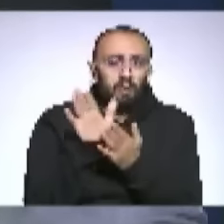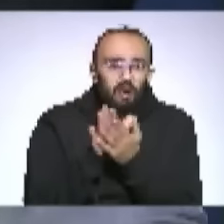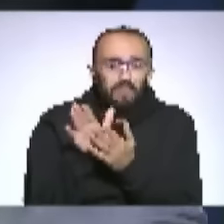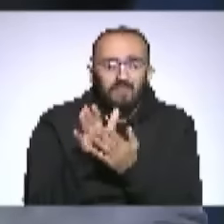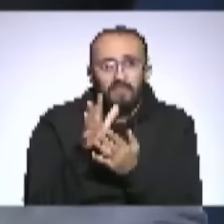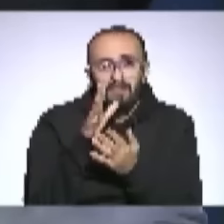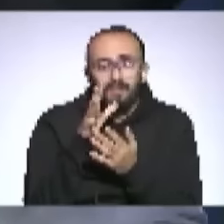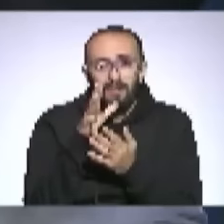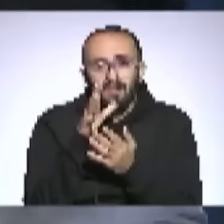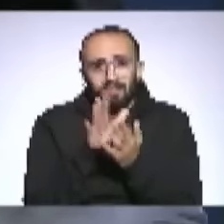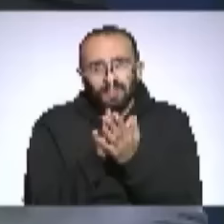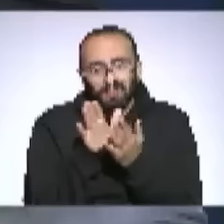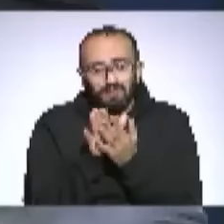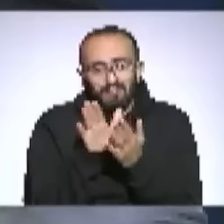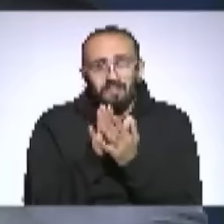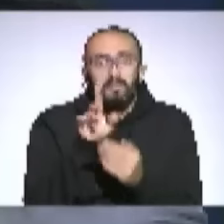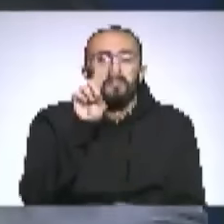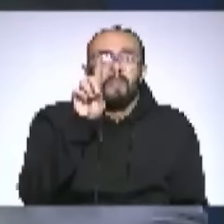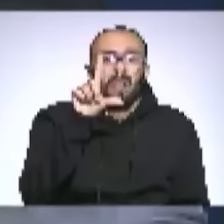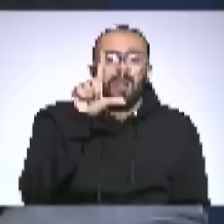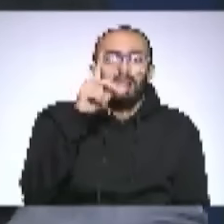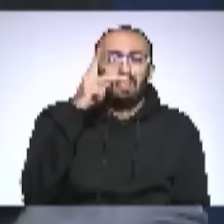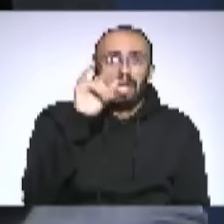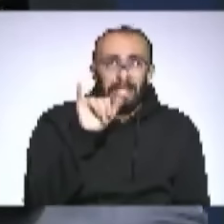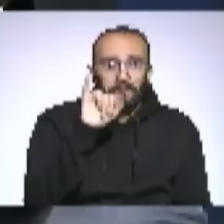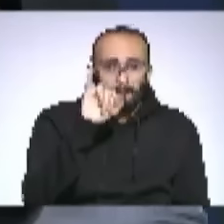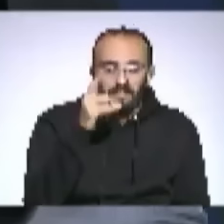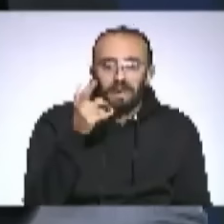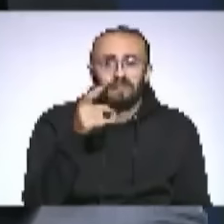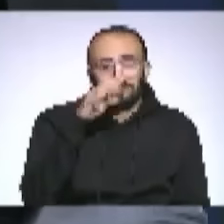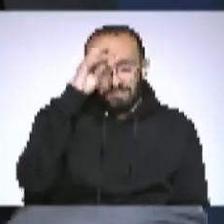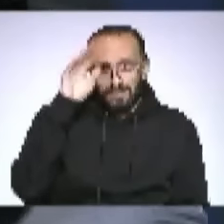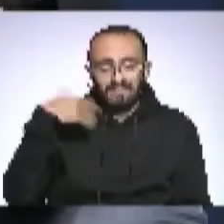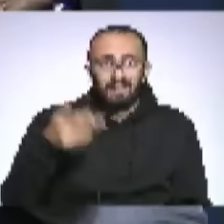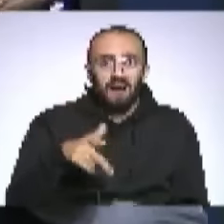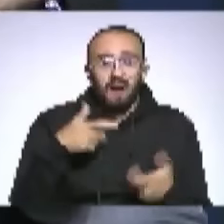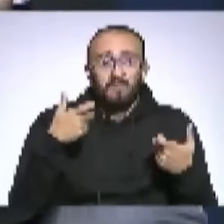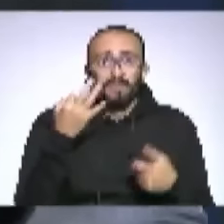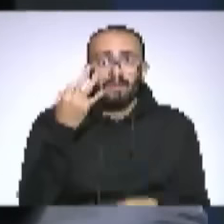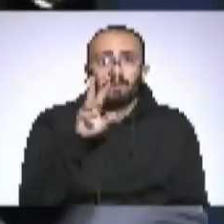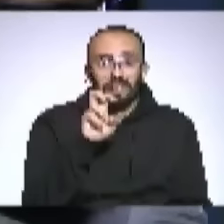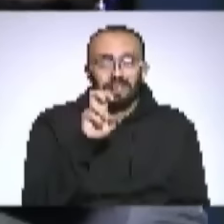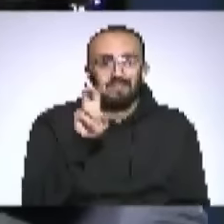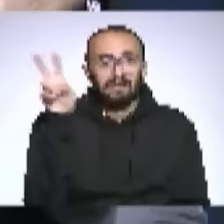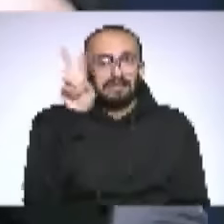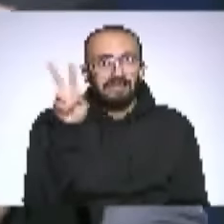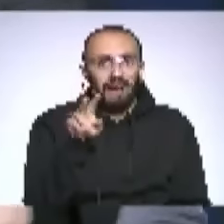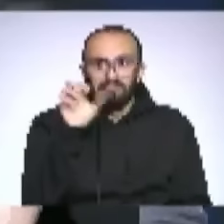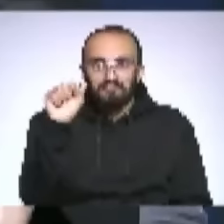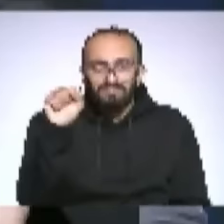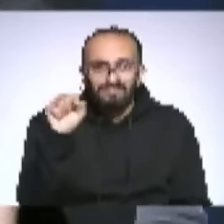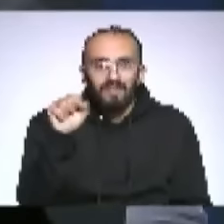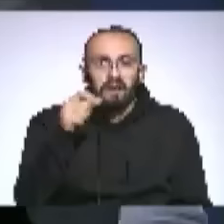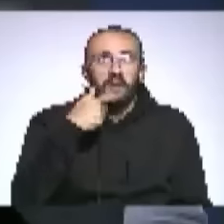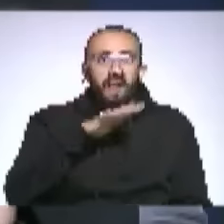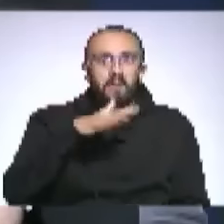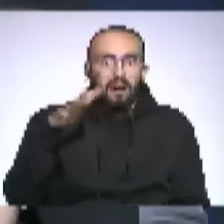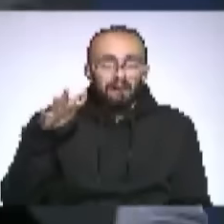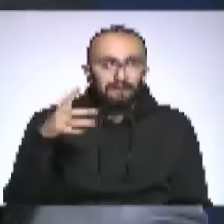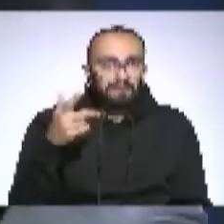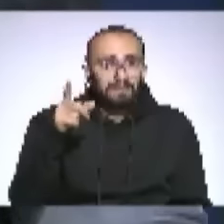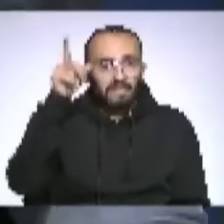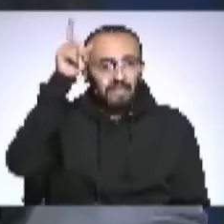لو بعد شويه بلطيم النهارده بعد حرب 73 اكتشفنا سينا والبحر الاحمر ولاول مره يبقى فيه